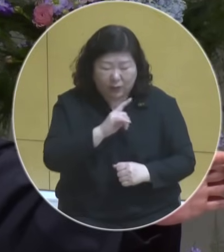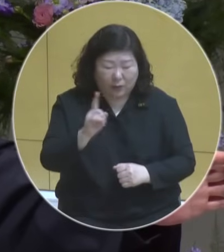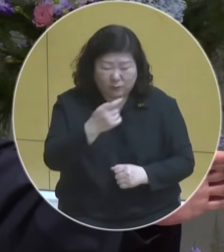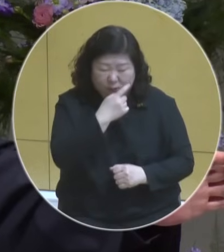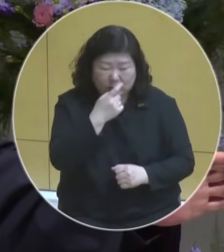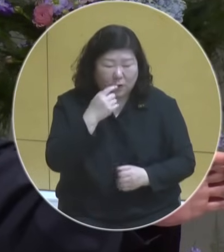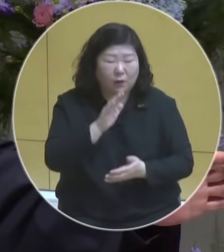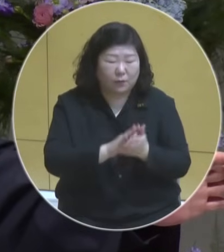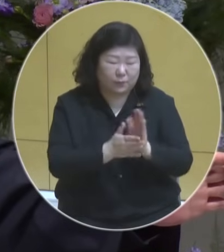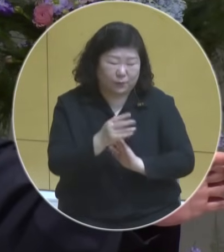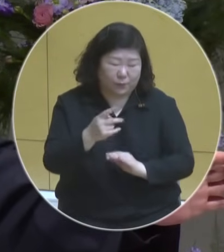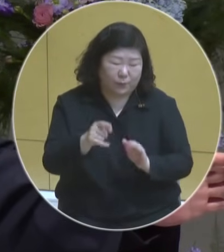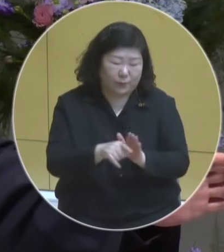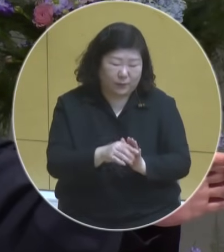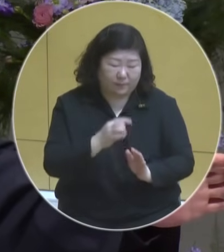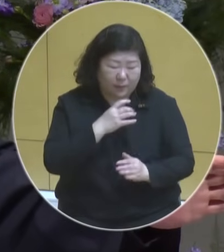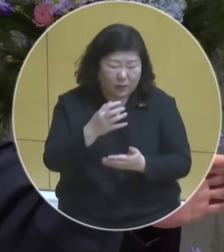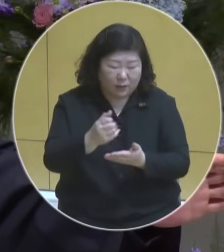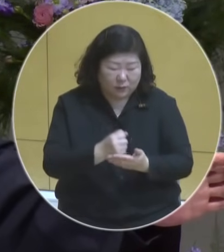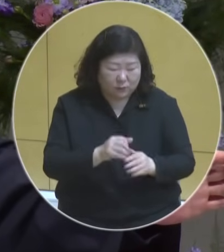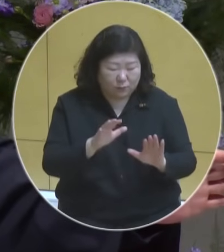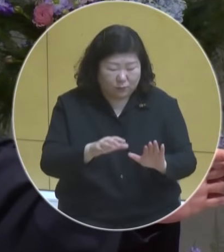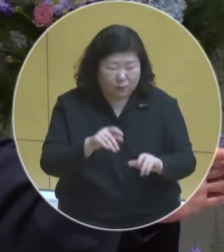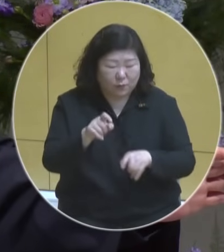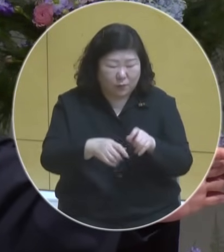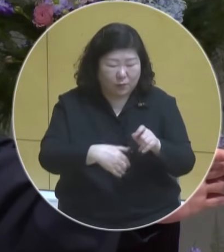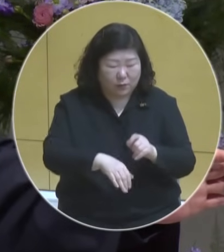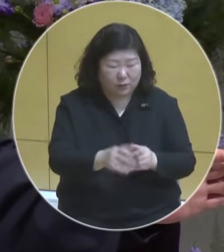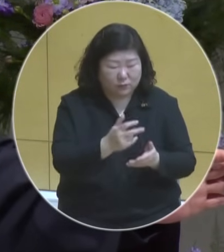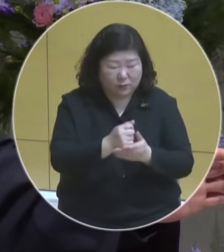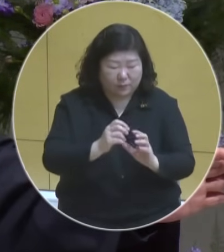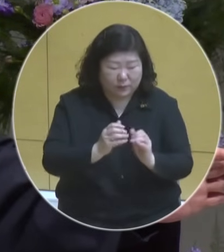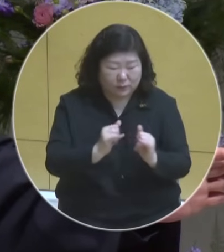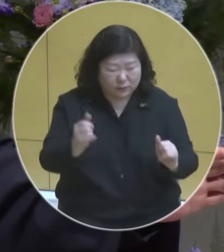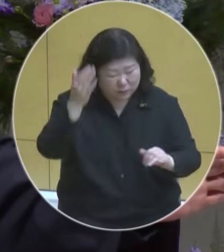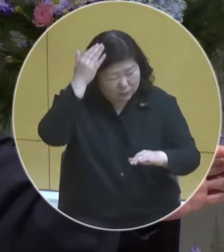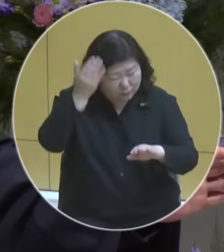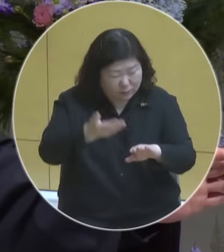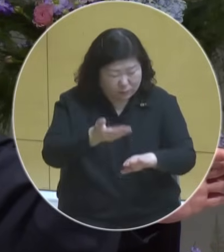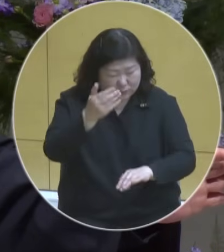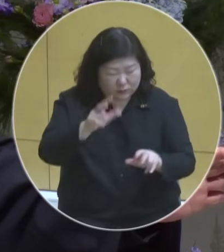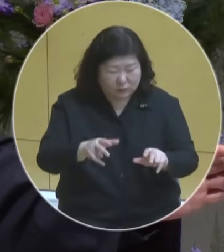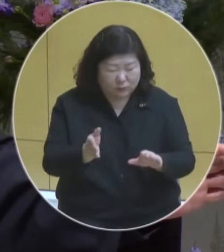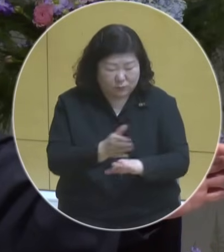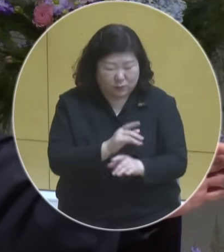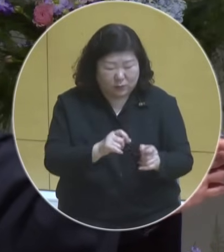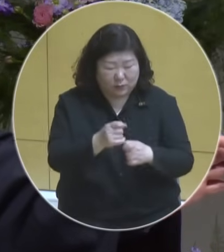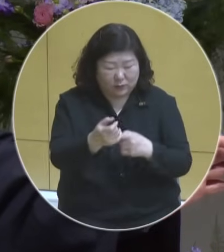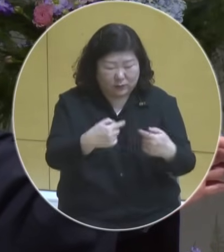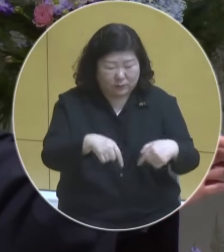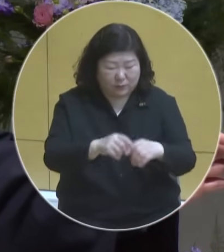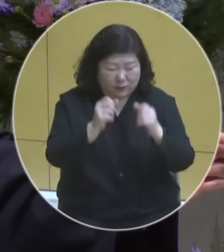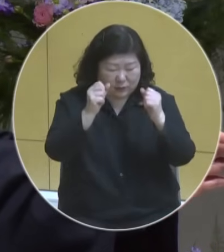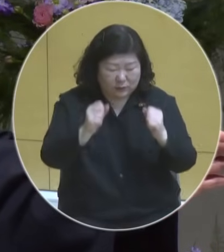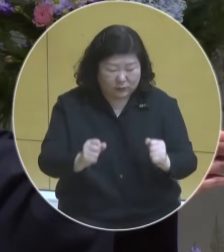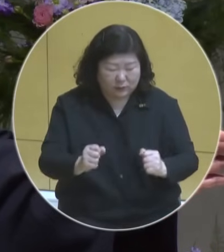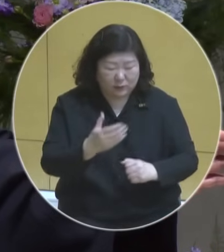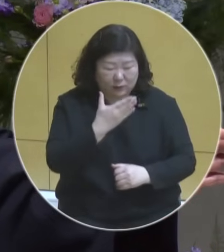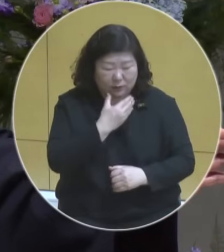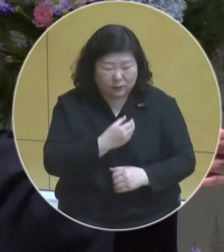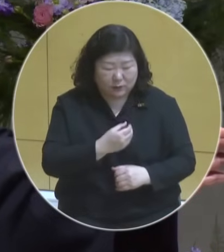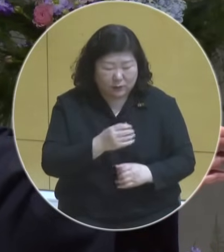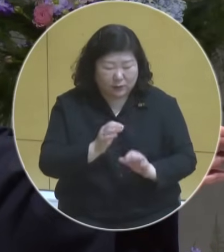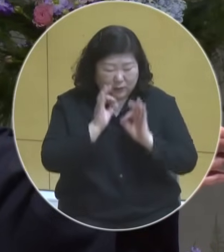보여도 믿음만을 가지고 오늘도 걸어가는 주의 백성들 머리 머리 위에 지금부터 영까지 함께 하시기를 간절히